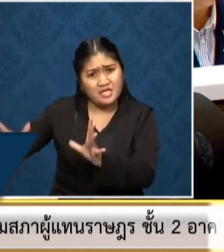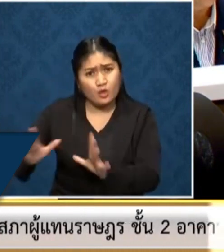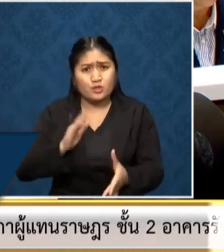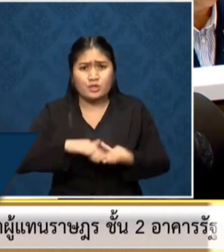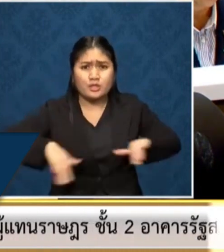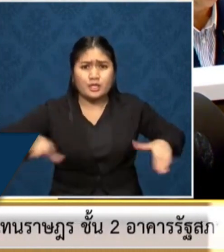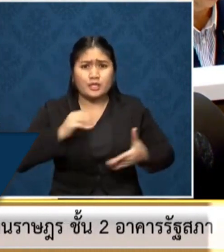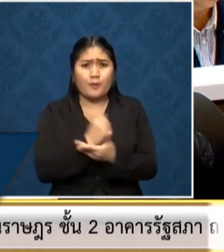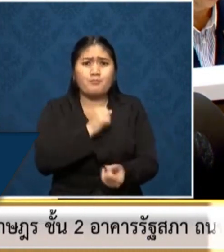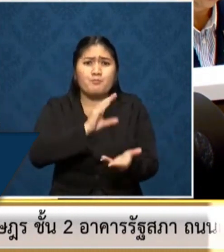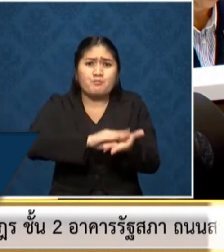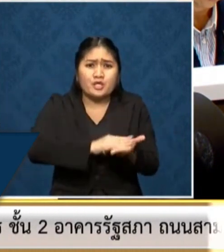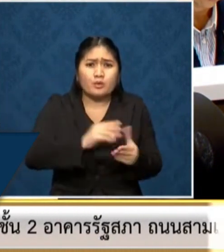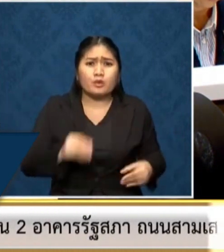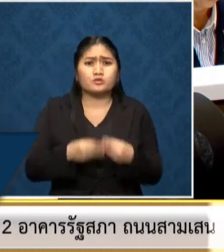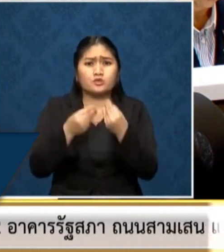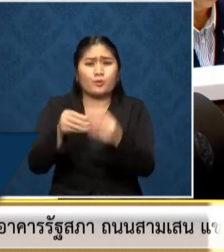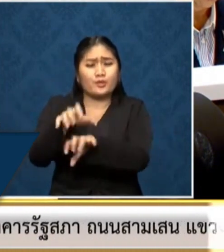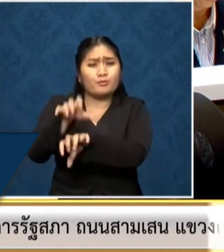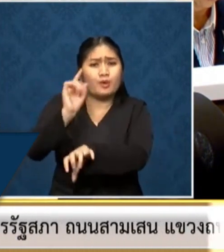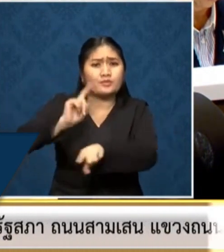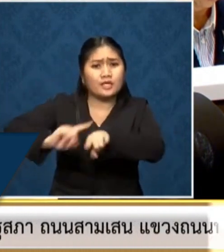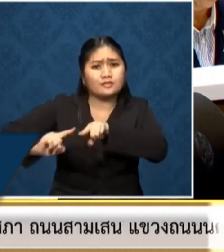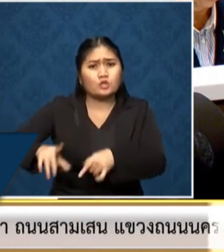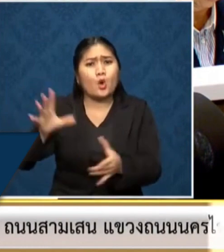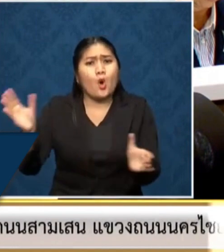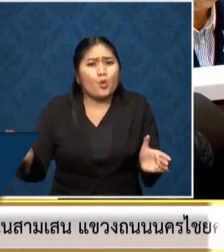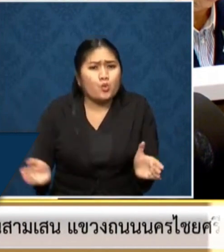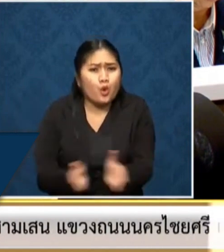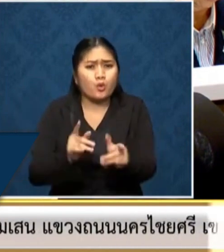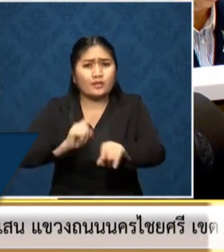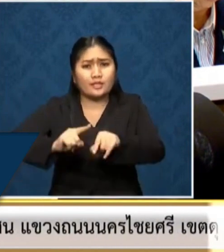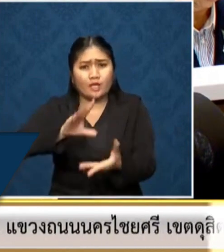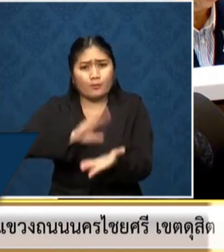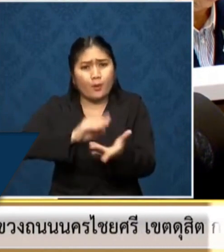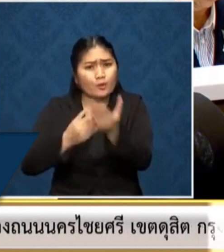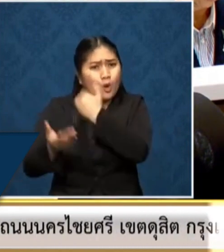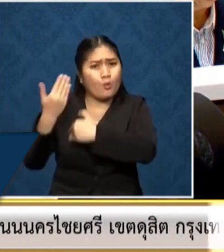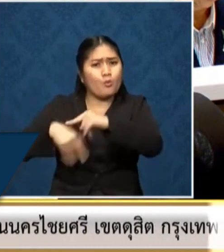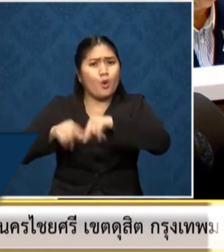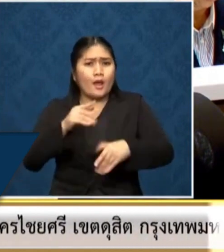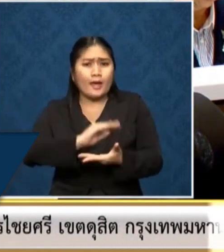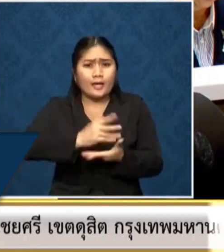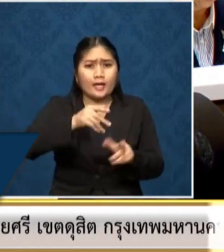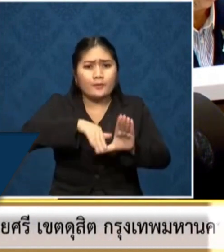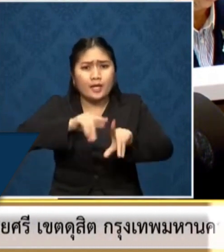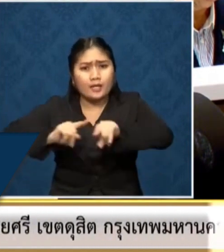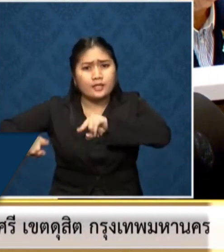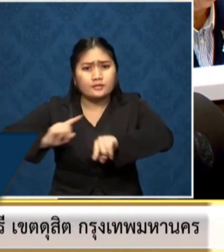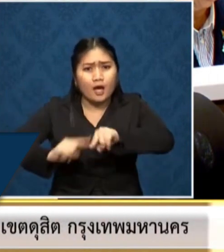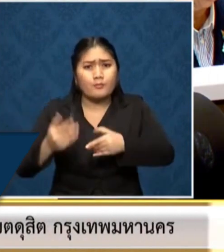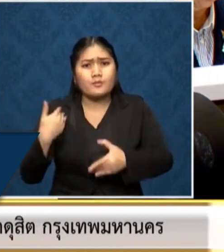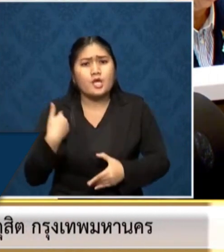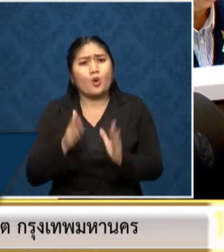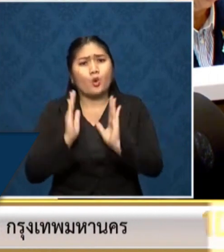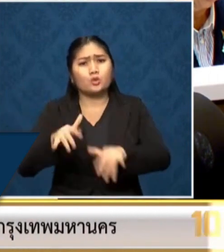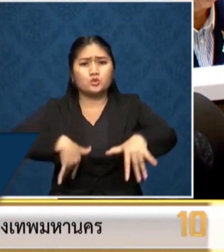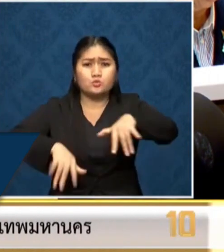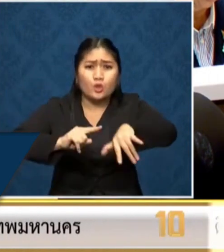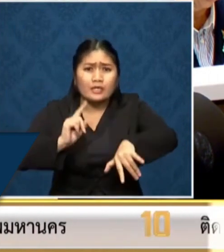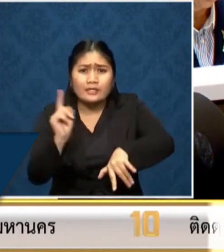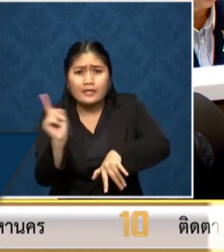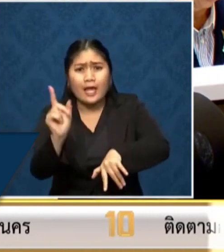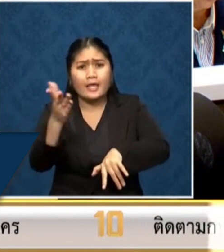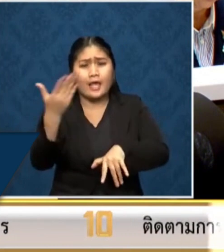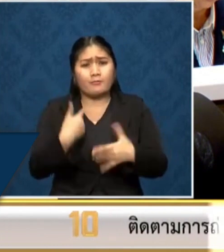ยเคนทยต้องรวมประวัค่อมูลรงราหัรายการทำเวีนรา Hollowพี่น้องคนไหน